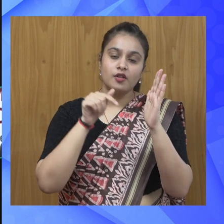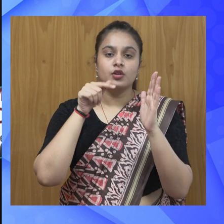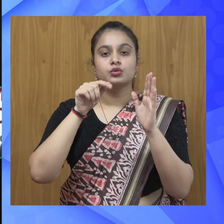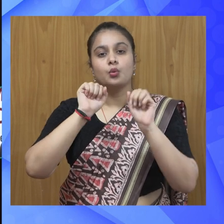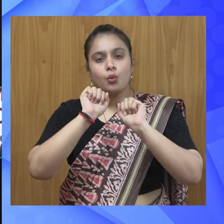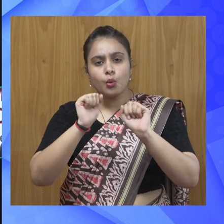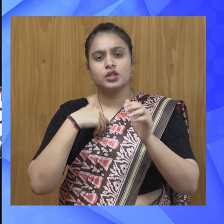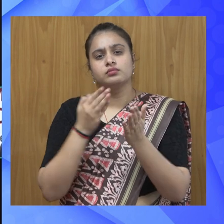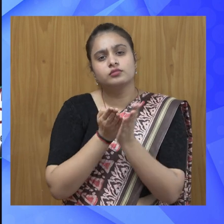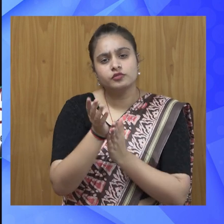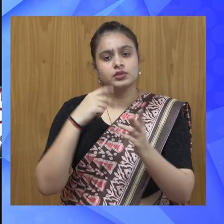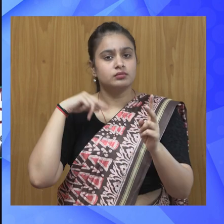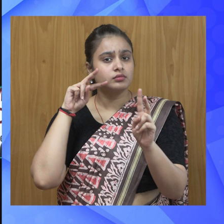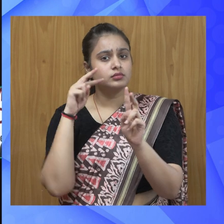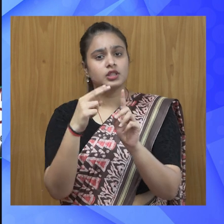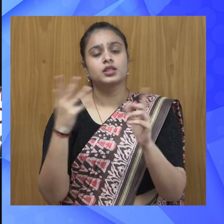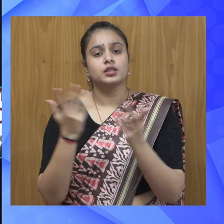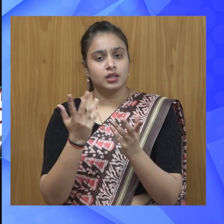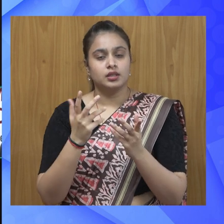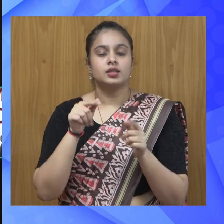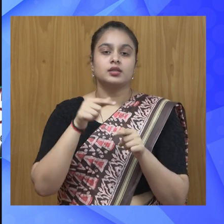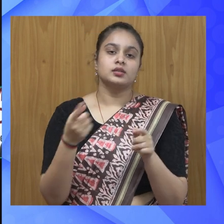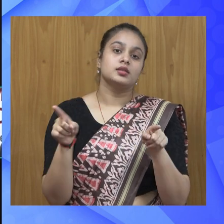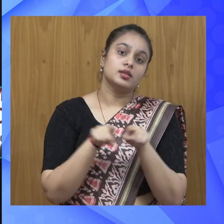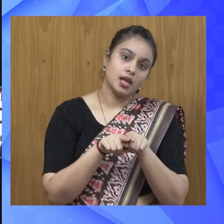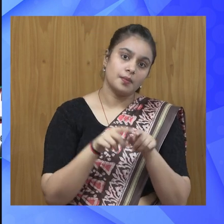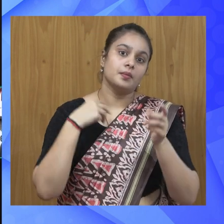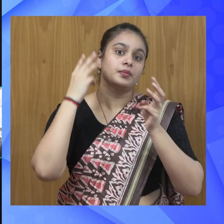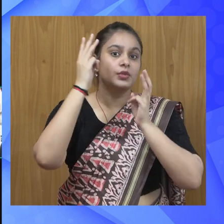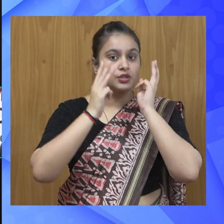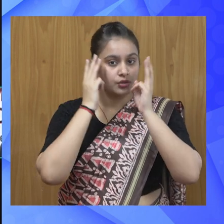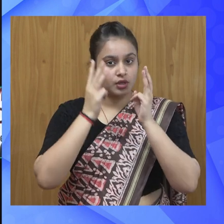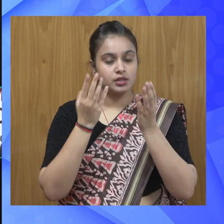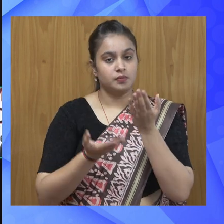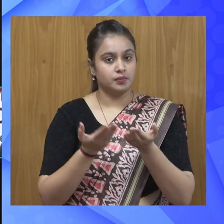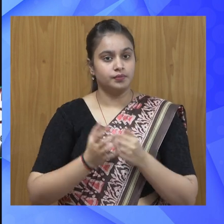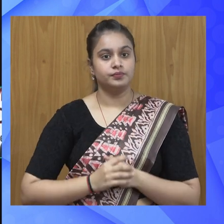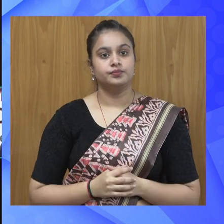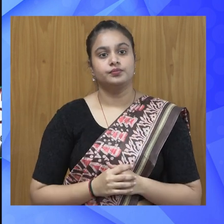ये आपकी कैसे समझ है, ये और उसी चीज को लेकर स्ट्रेस की